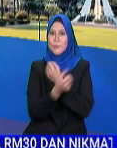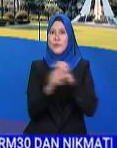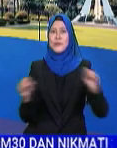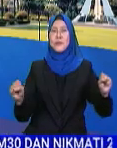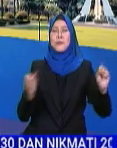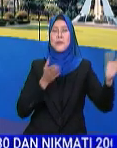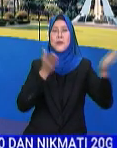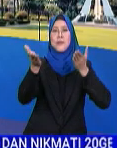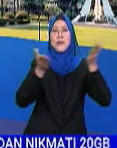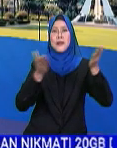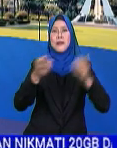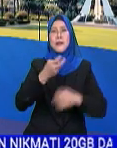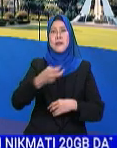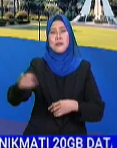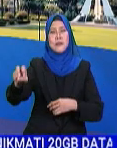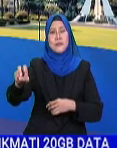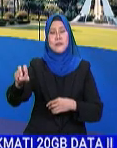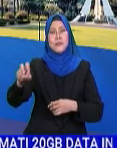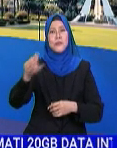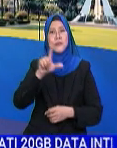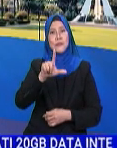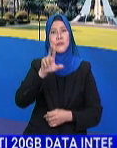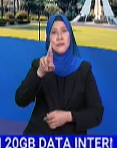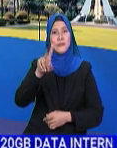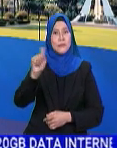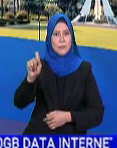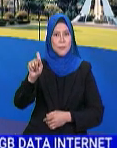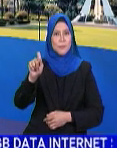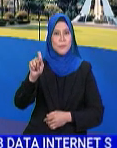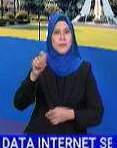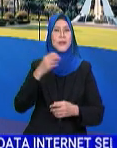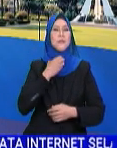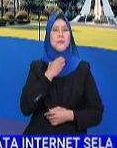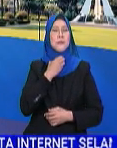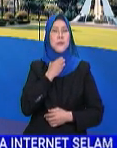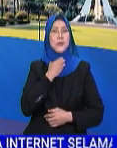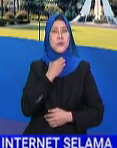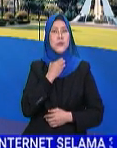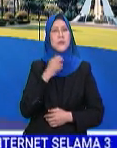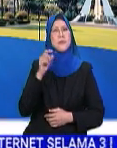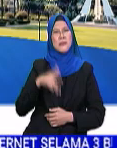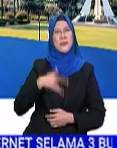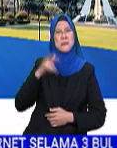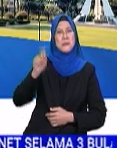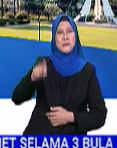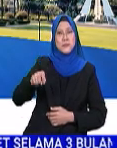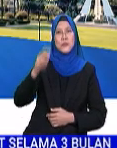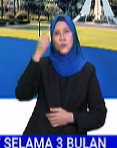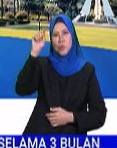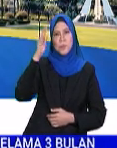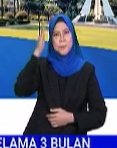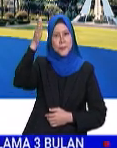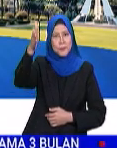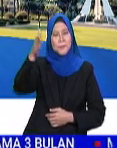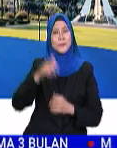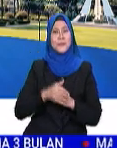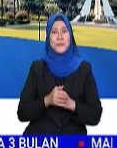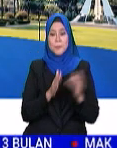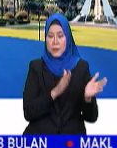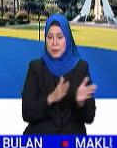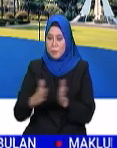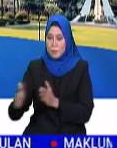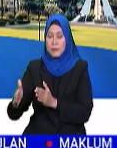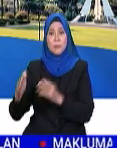Penyediaan perkhidmatan transit aliran ringan LRT di Bandaraya Ipoh dilihat perlu pada masa hadapan susulan